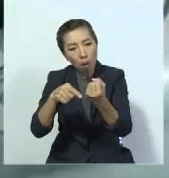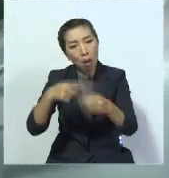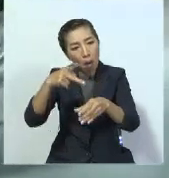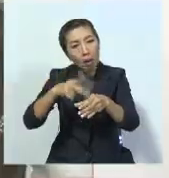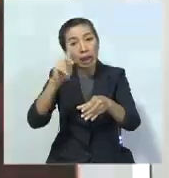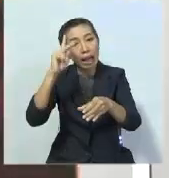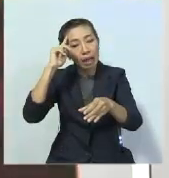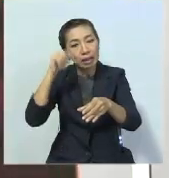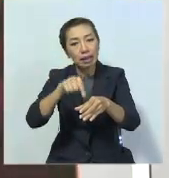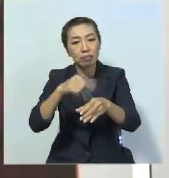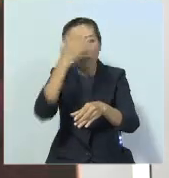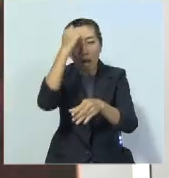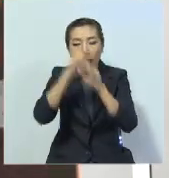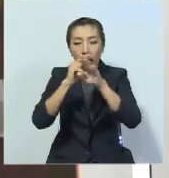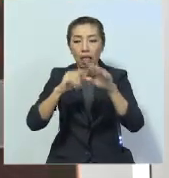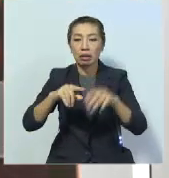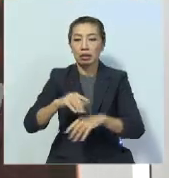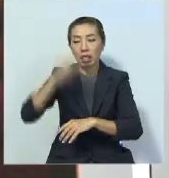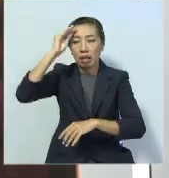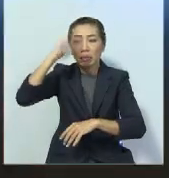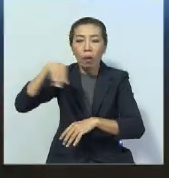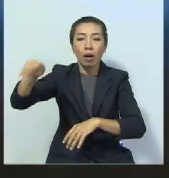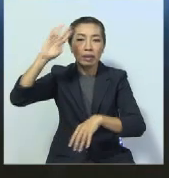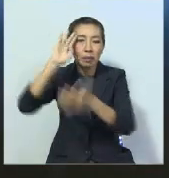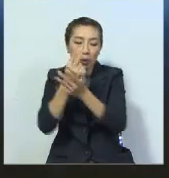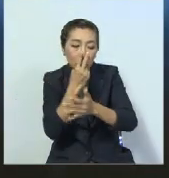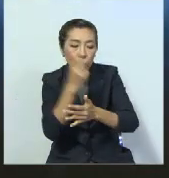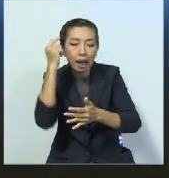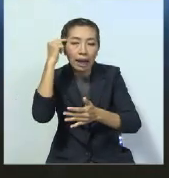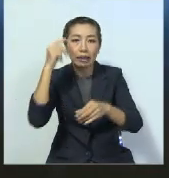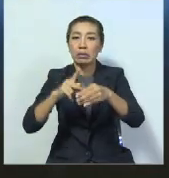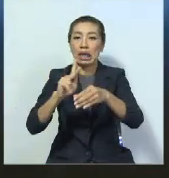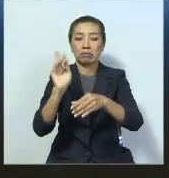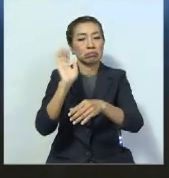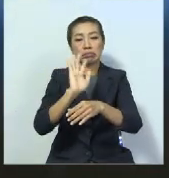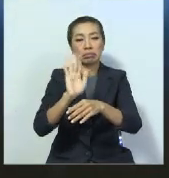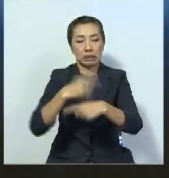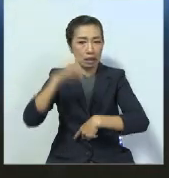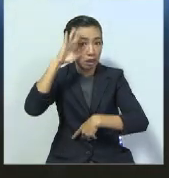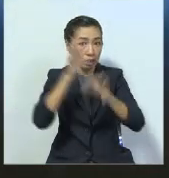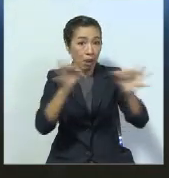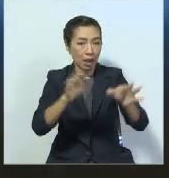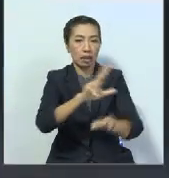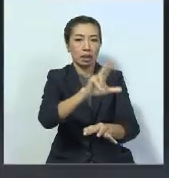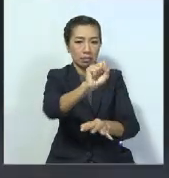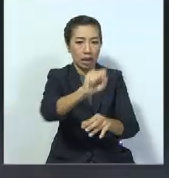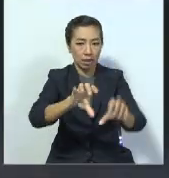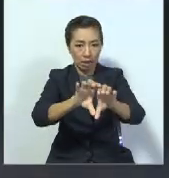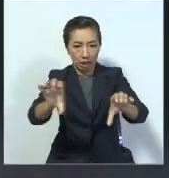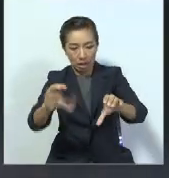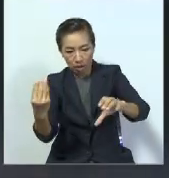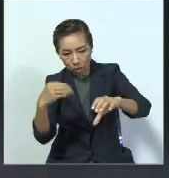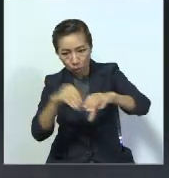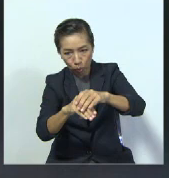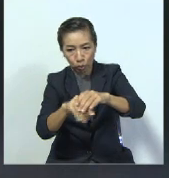เพื่อหลบเลี่ยงการจับกุมของเจ้าหน้าที่ค่ะผู้ต้องหาลักลอบลำเลียงยาบ้า 300,000 เมตรจากชายแดนภาคเหนือซุกซ่อนอยู่ใน